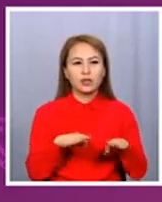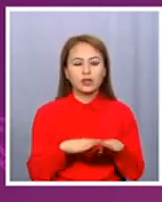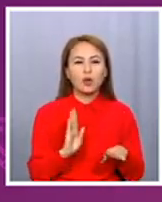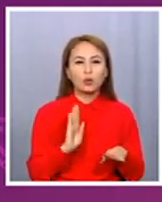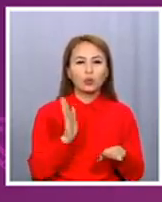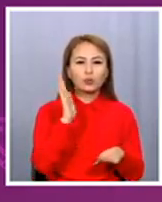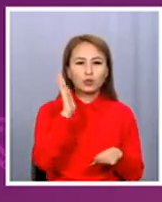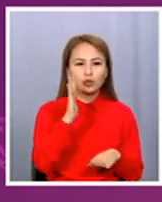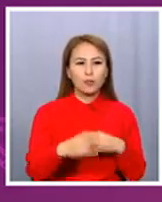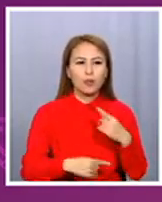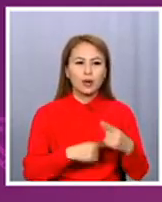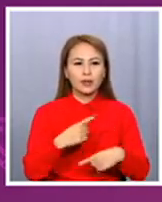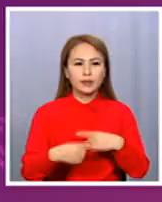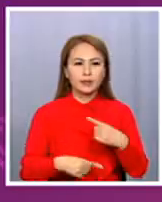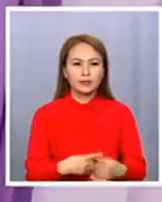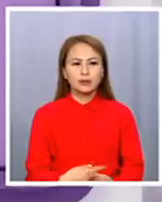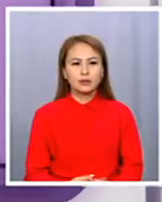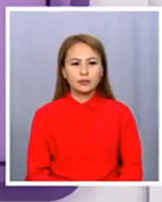будущих поколений.